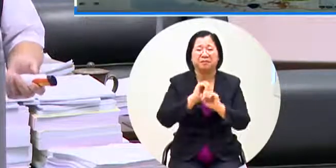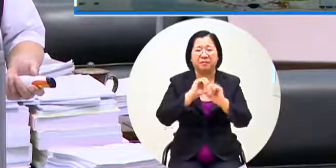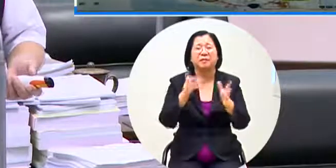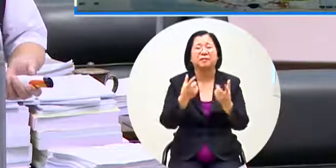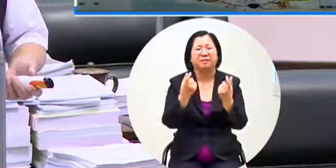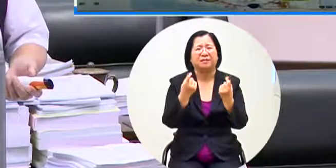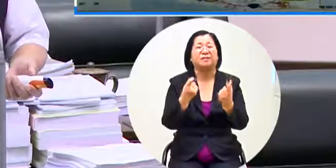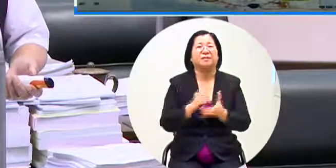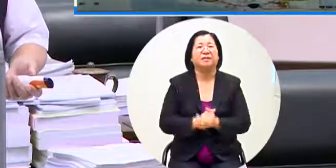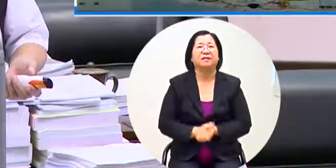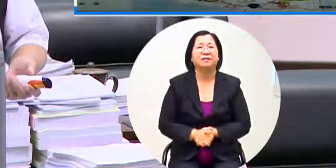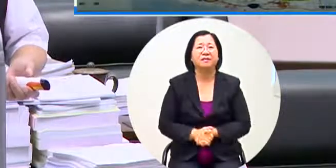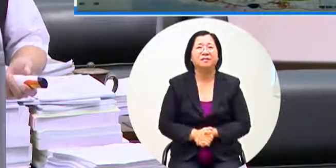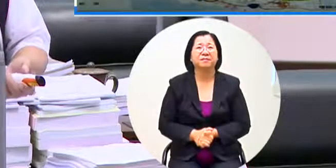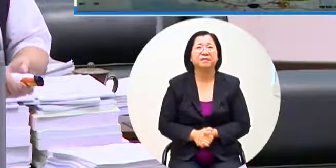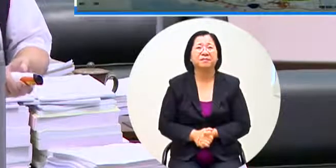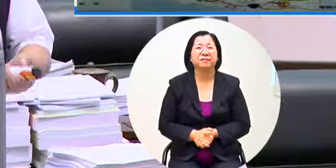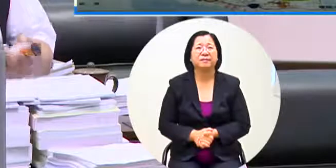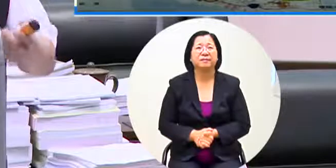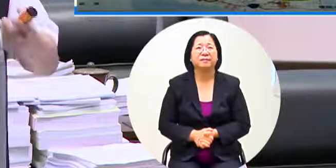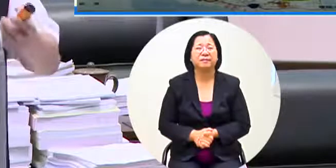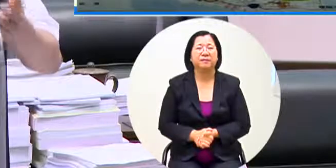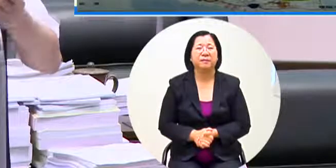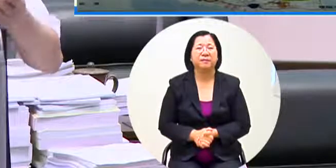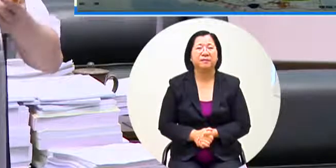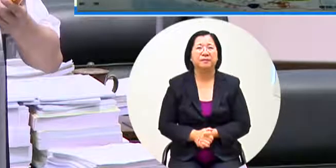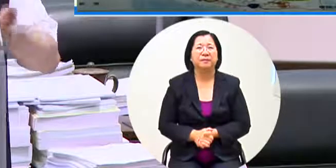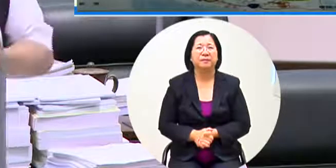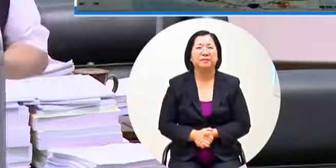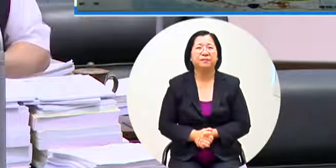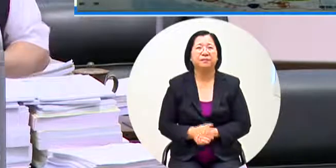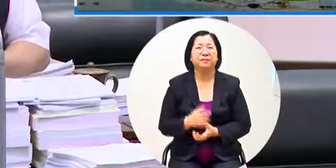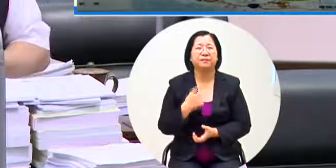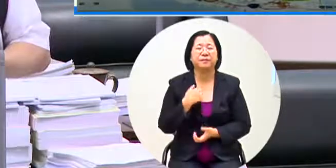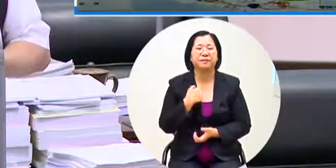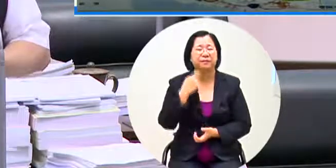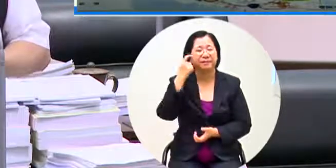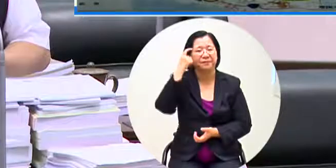吼、哦，我来了解讲，咱交通局。